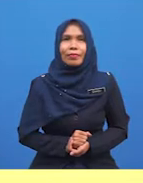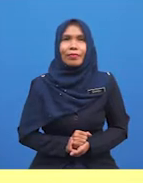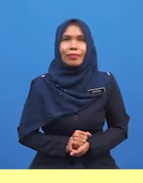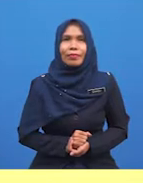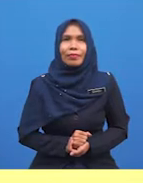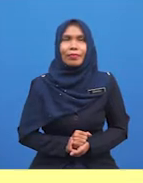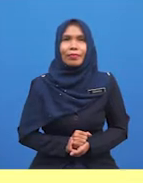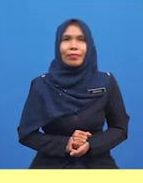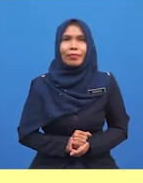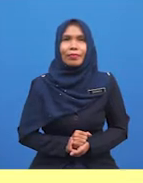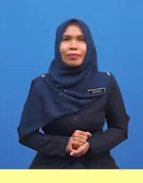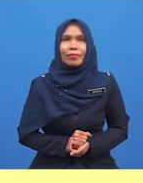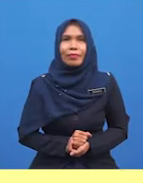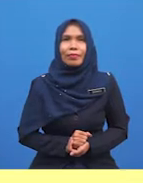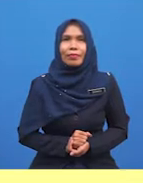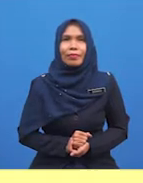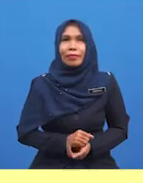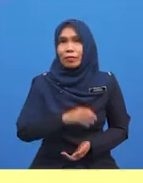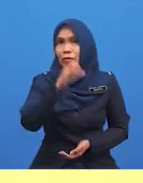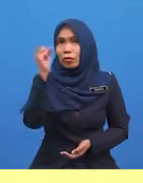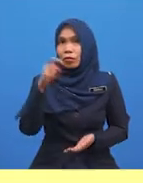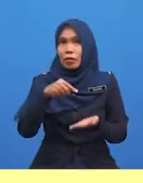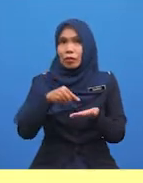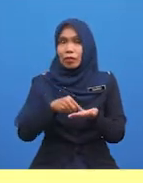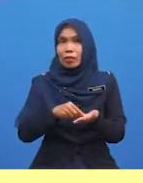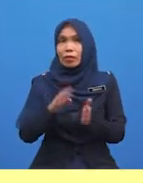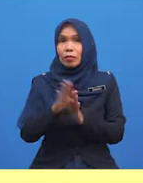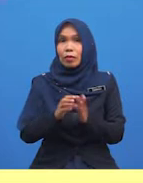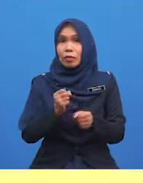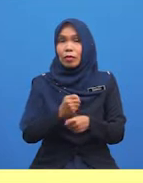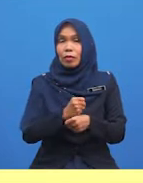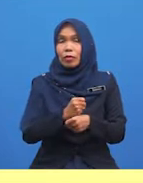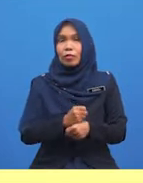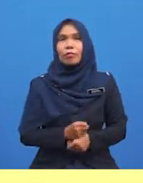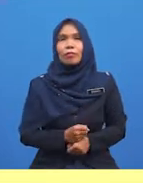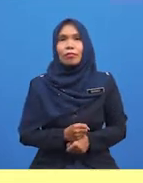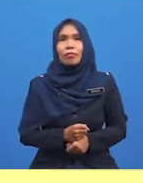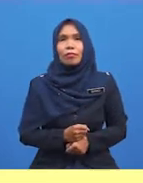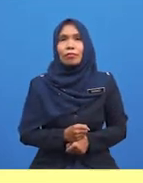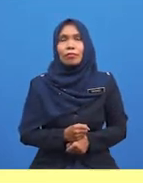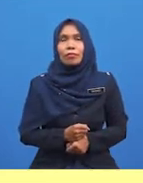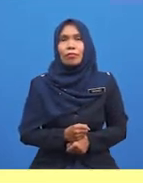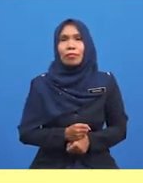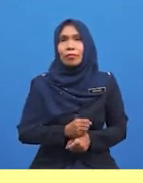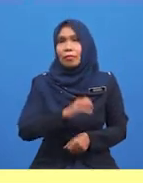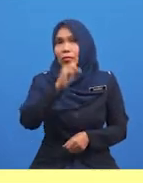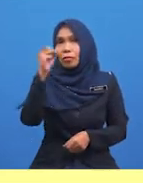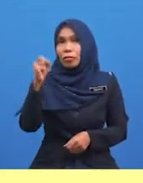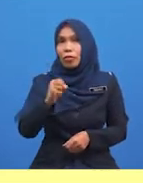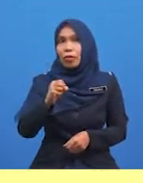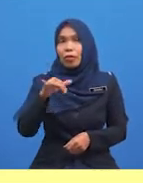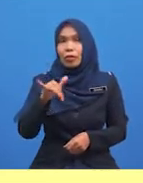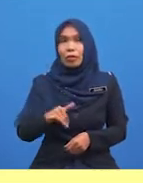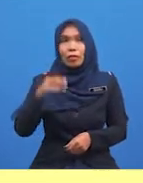Analisis soalan. Soalan ini berbentuk soalan LOTS, Lower Order Thinking Skill, mempunyai